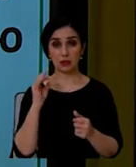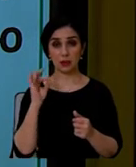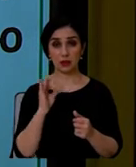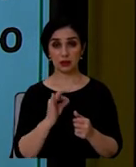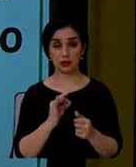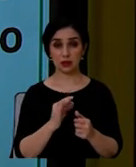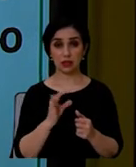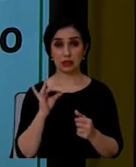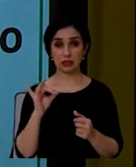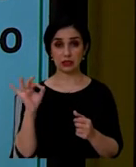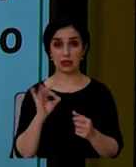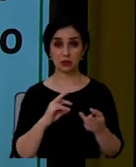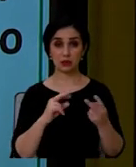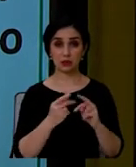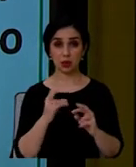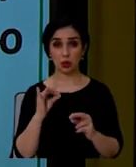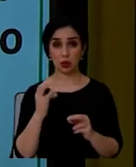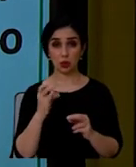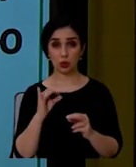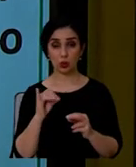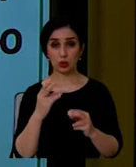32%. Сразу перевожу в долю